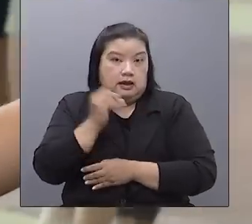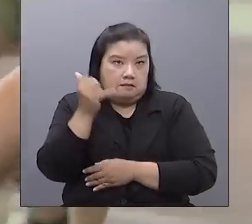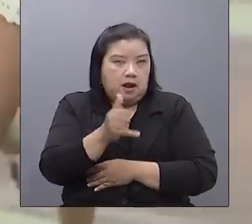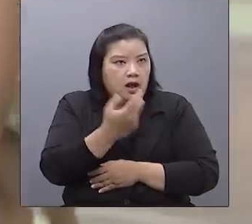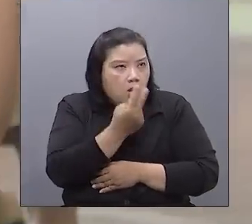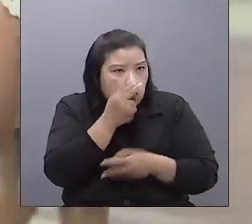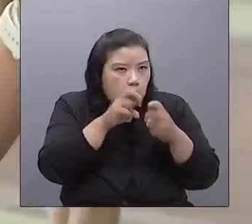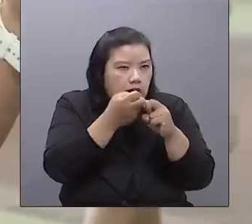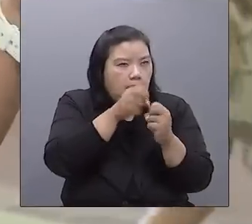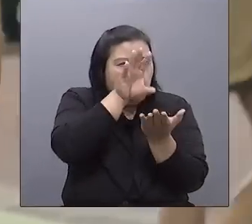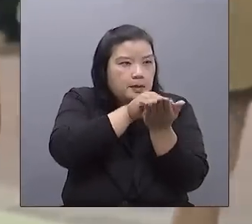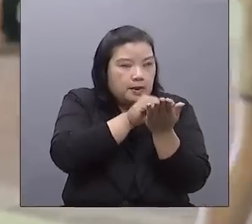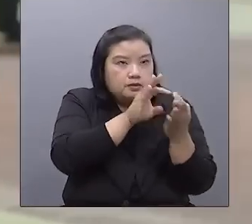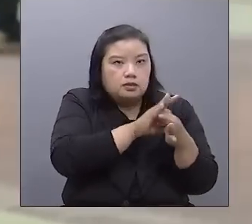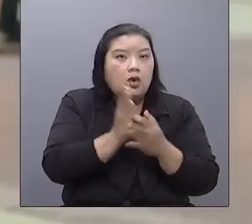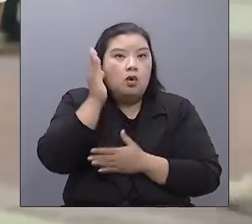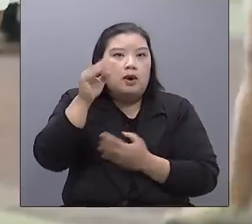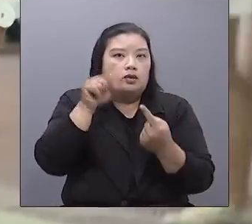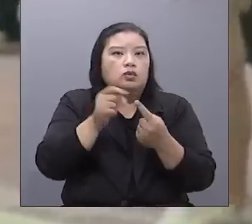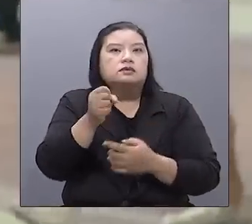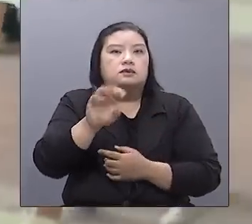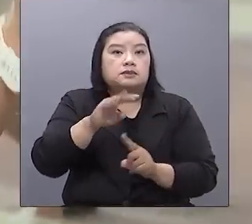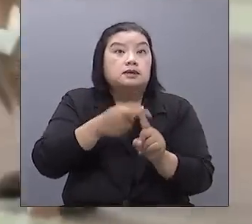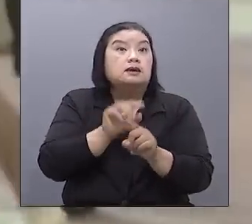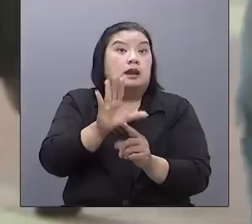ปรุงเพื่อที่ให้การเลือกตั้งในวันที่14พฤษภาคม